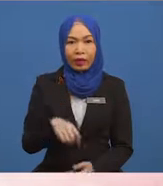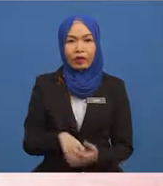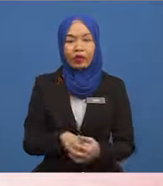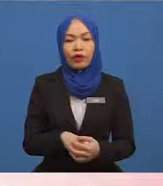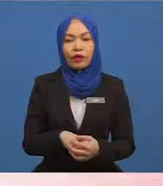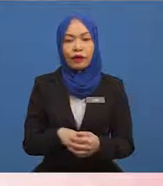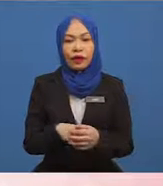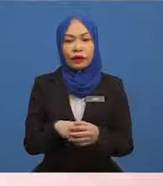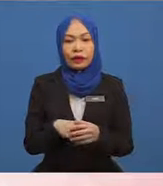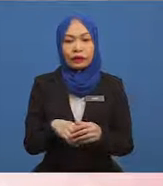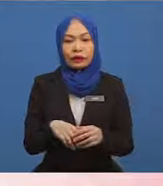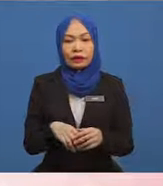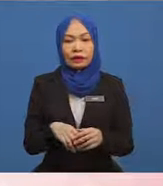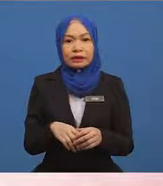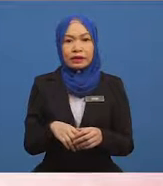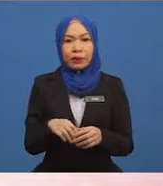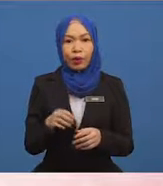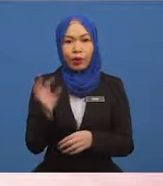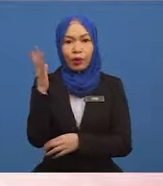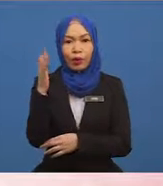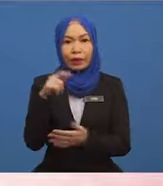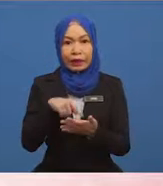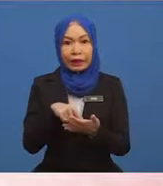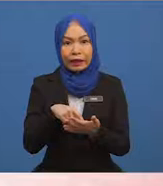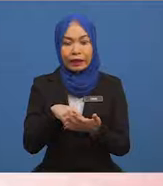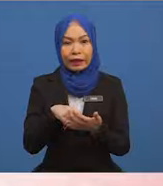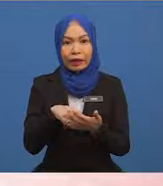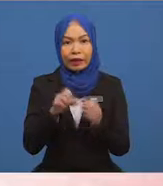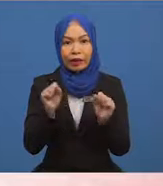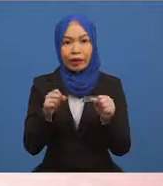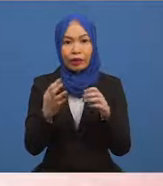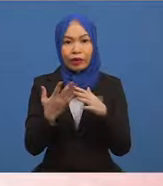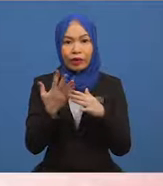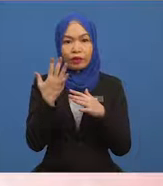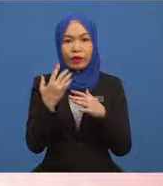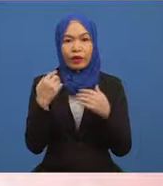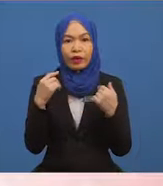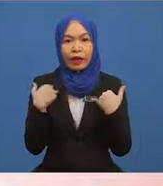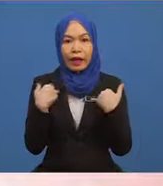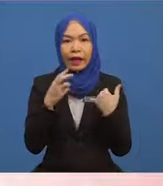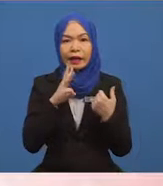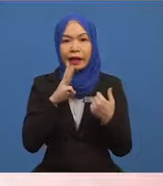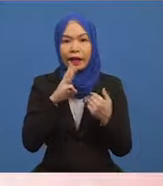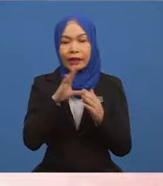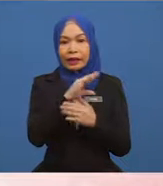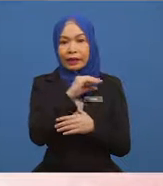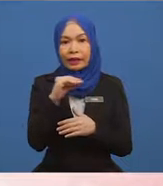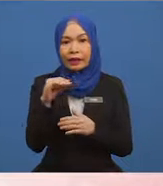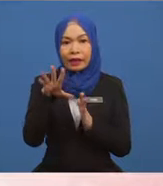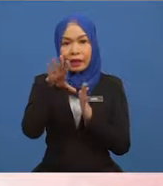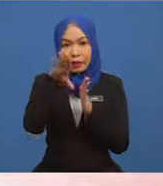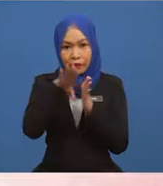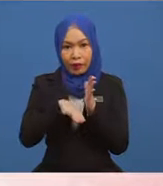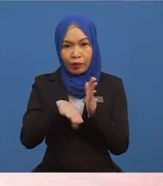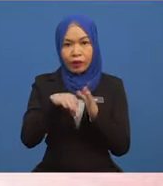pokok padi tumbuh di kawasan berair yang kekurangan oksigen. Pokok